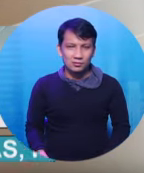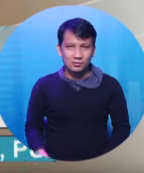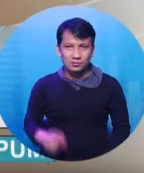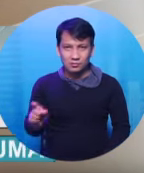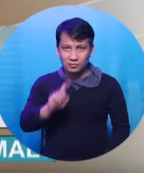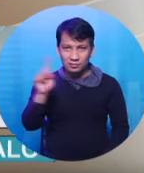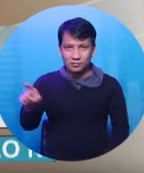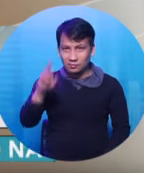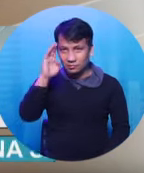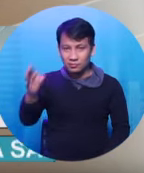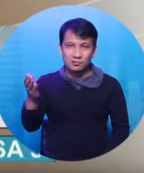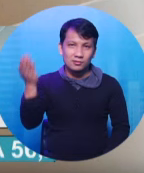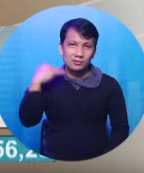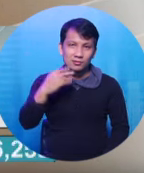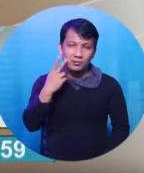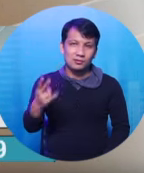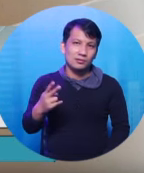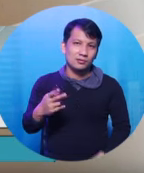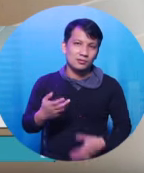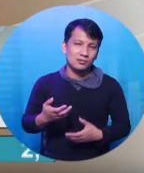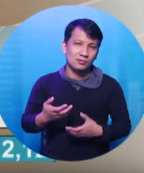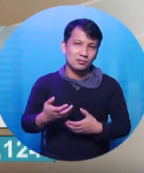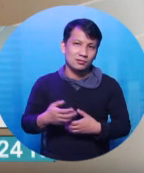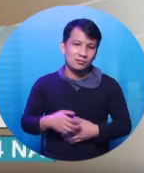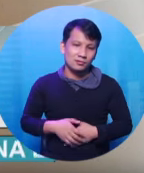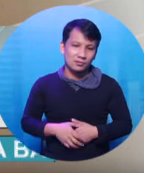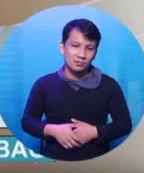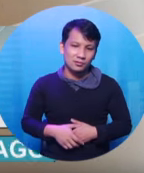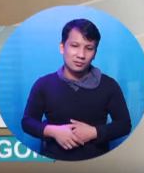ba. Dapat noon pa lang, ng time na yun, nag-reaction ka na.